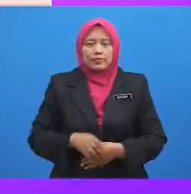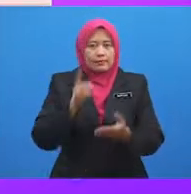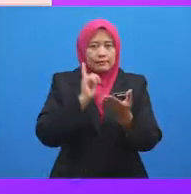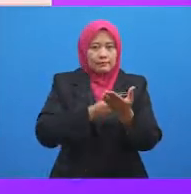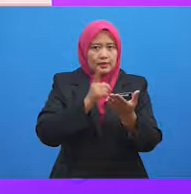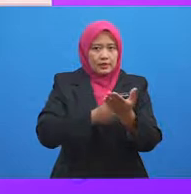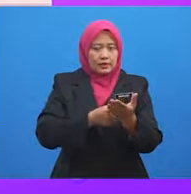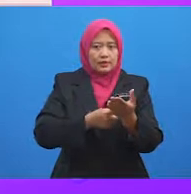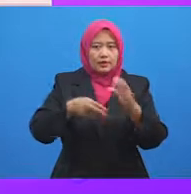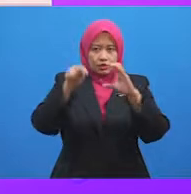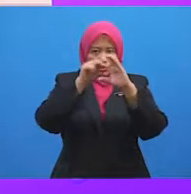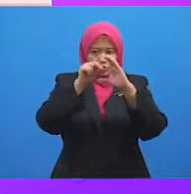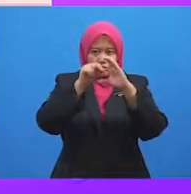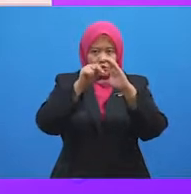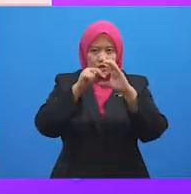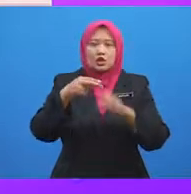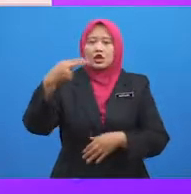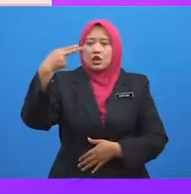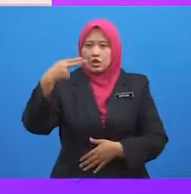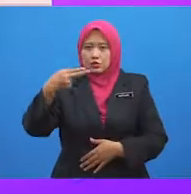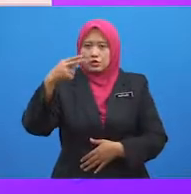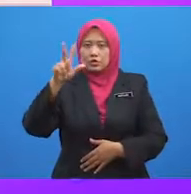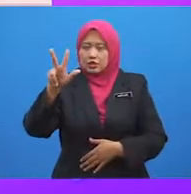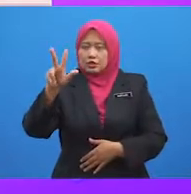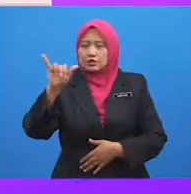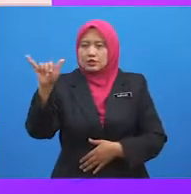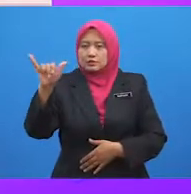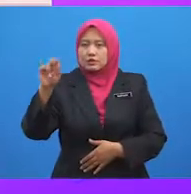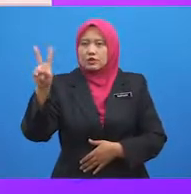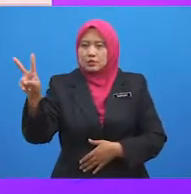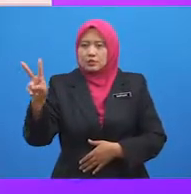manakala bilangan neutron hidrogen 3 adalah 2.